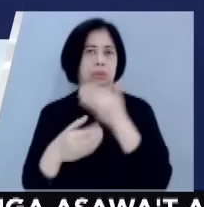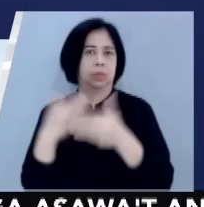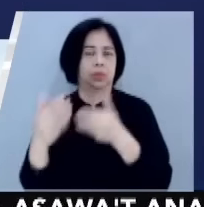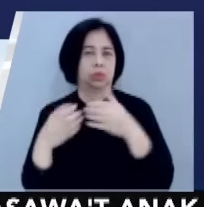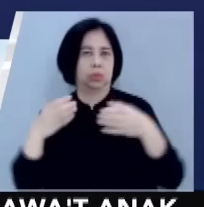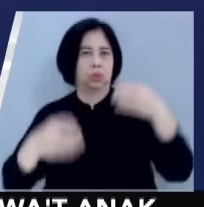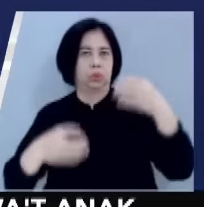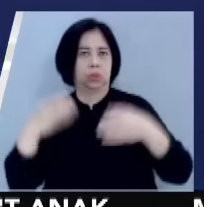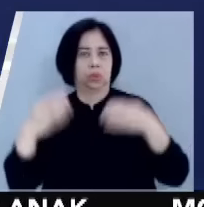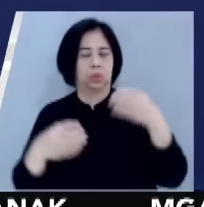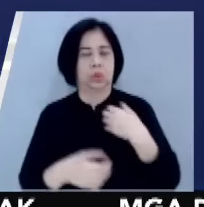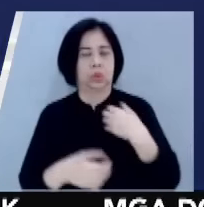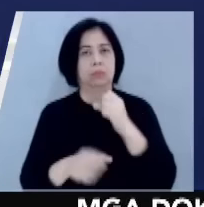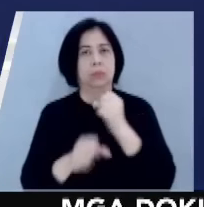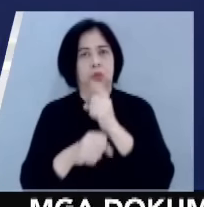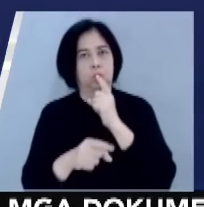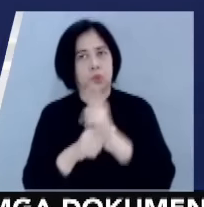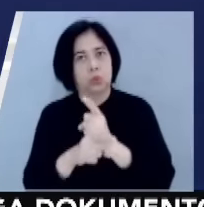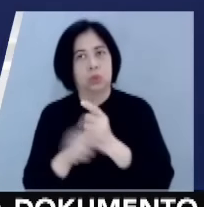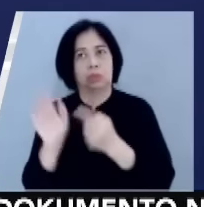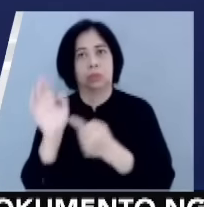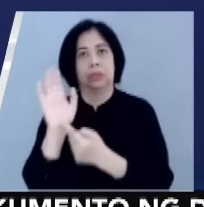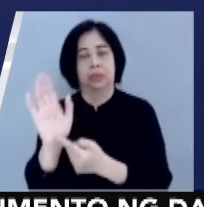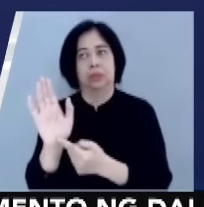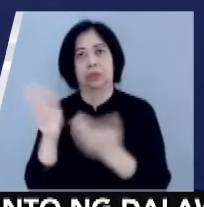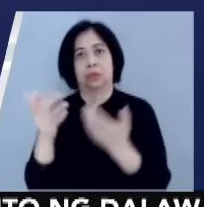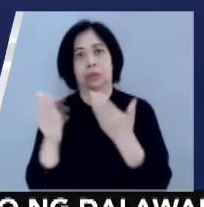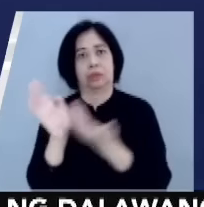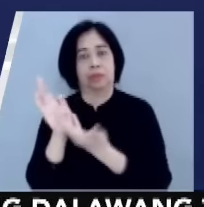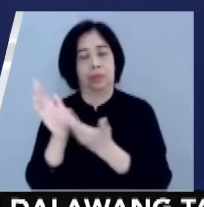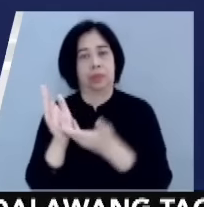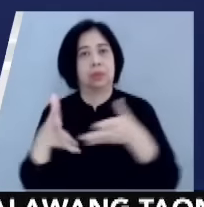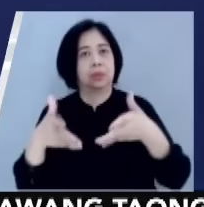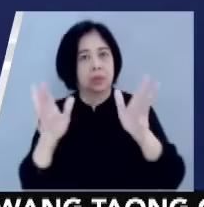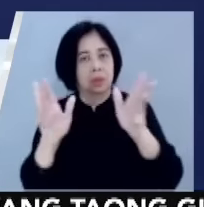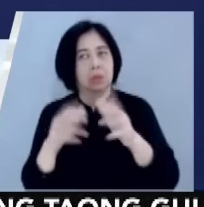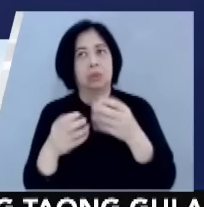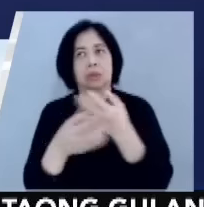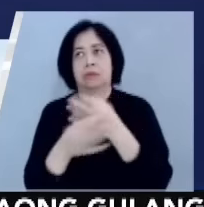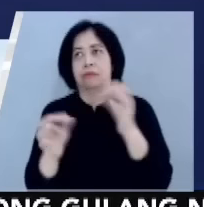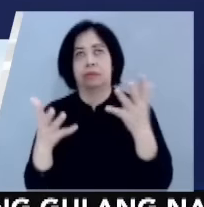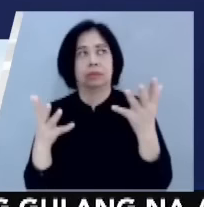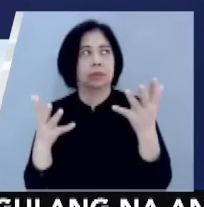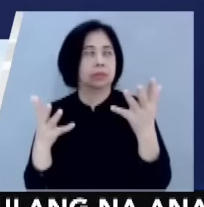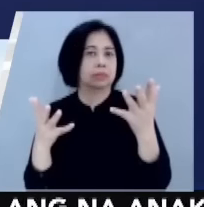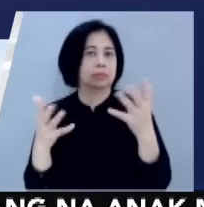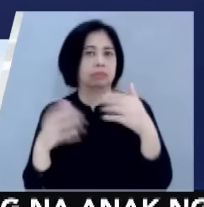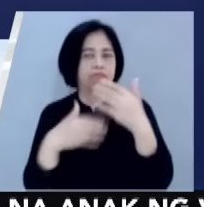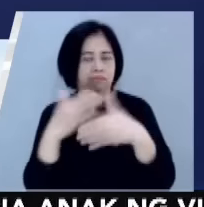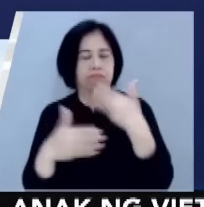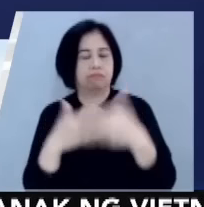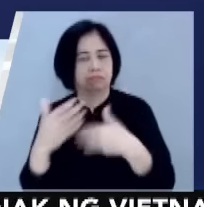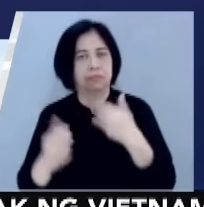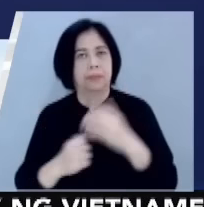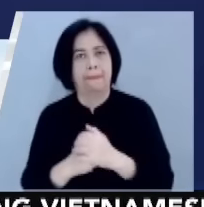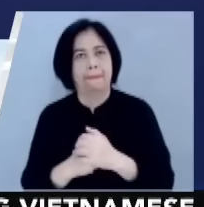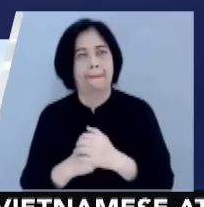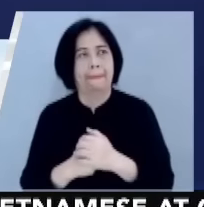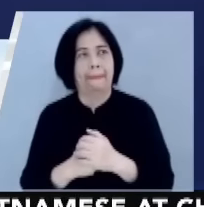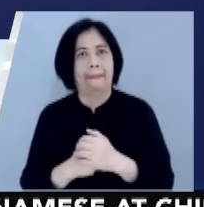the presentation of evidence will be allowed and given free, will flow freely. Kaya lang